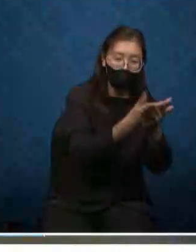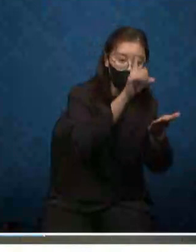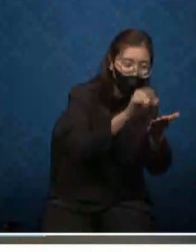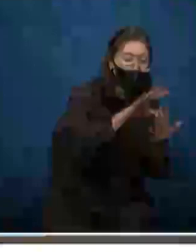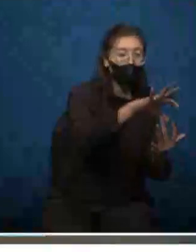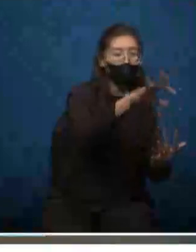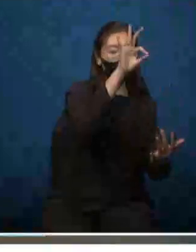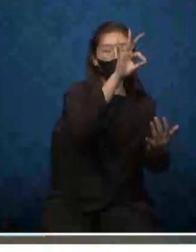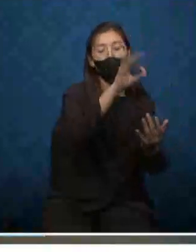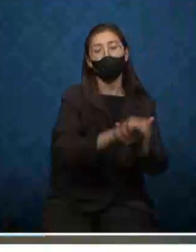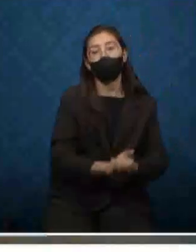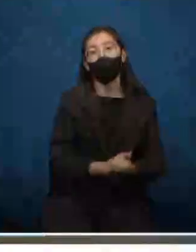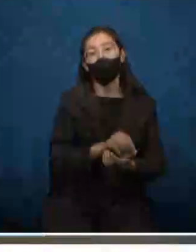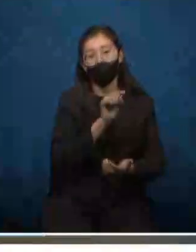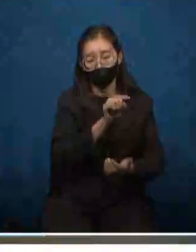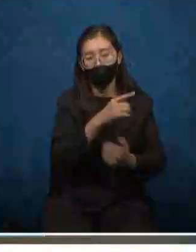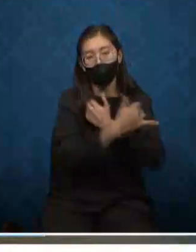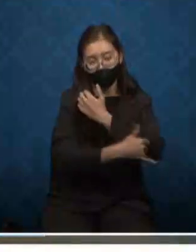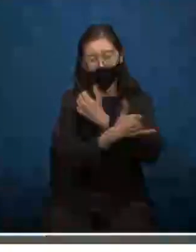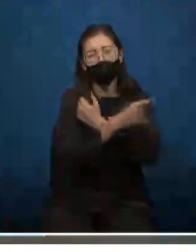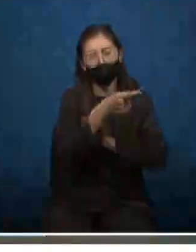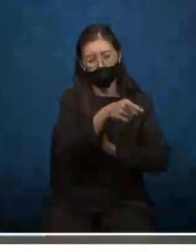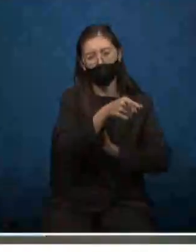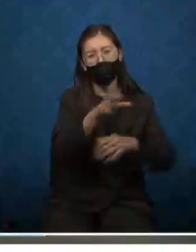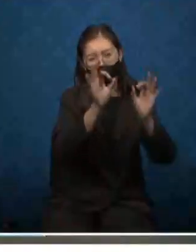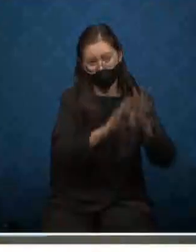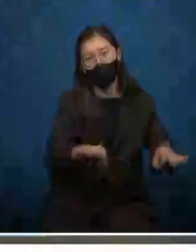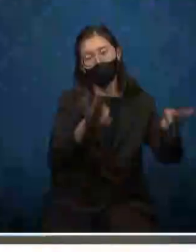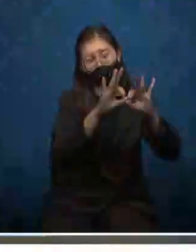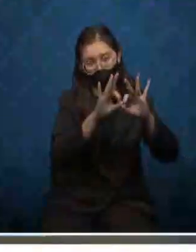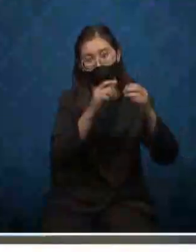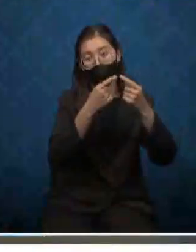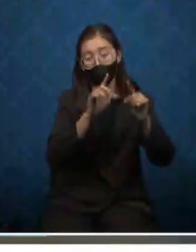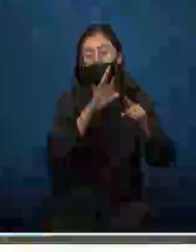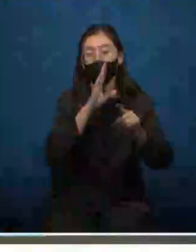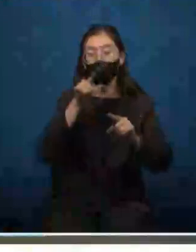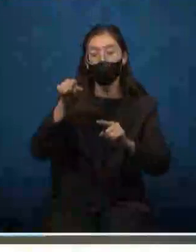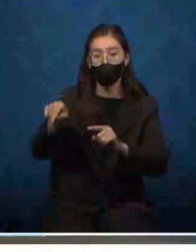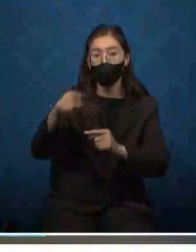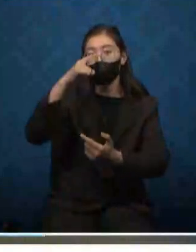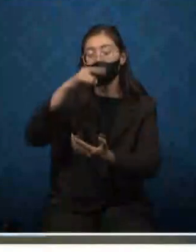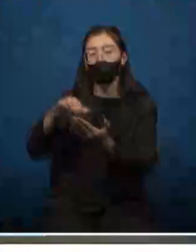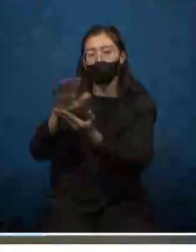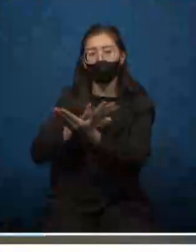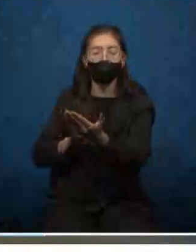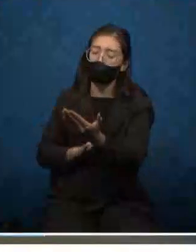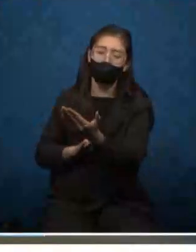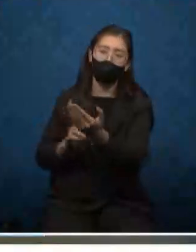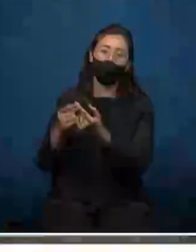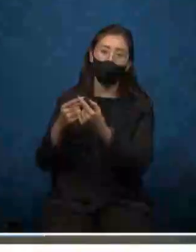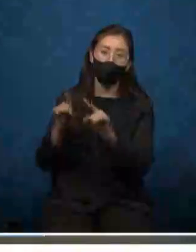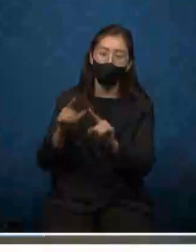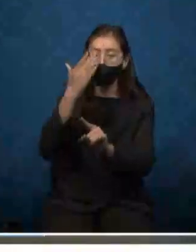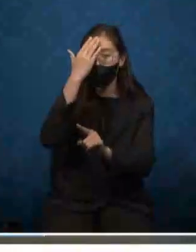ดีแต่ว่า entialบายในการนำใช้เปนสงสำคัญฉ้ใช้แลงพลงงาน เลืแหพลานที่ถูก